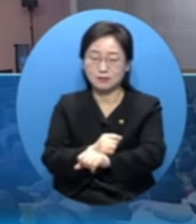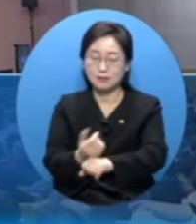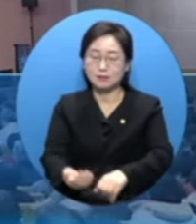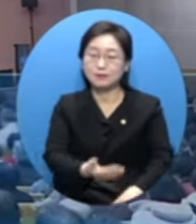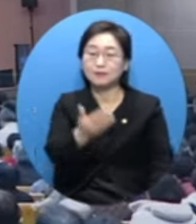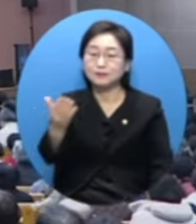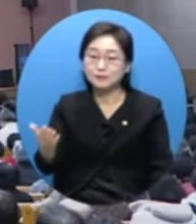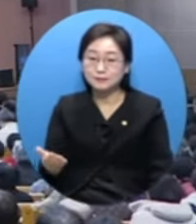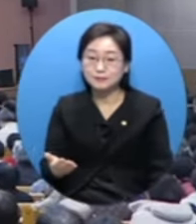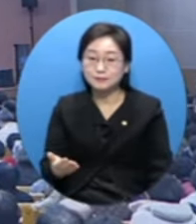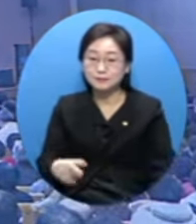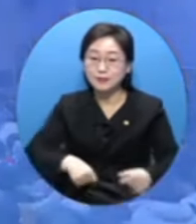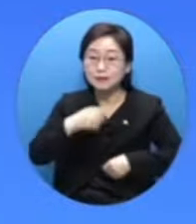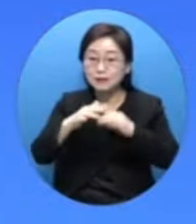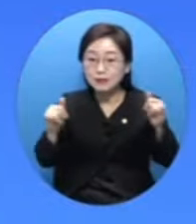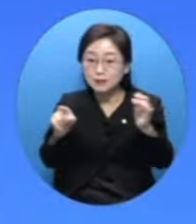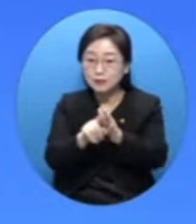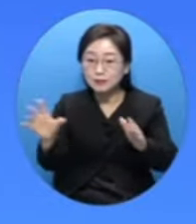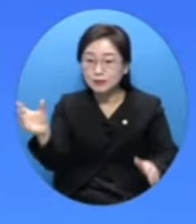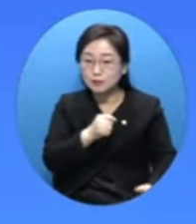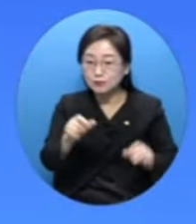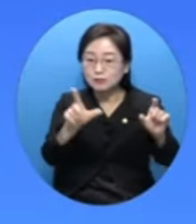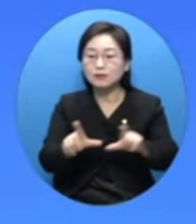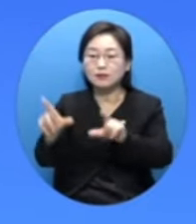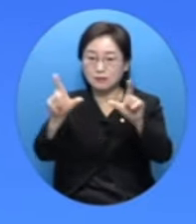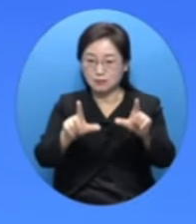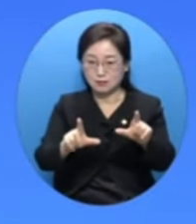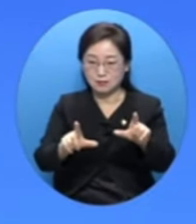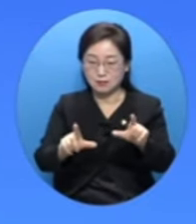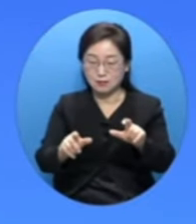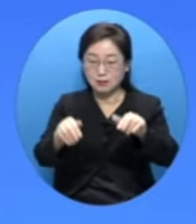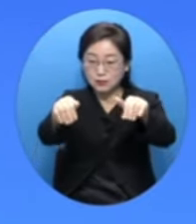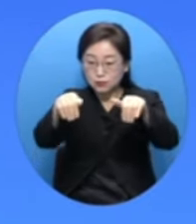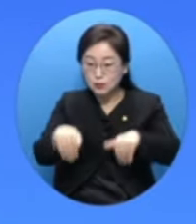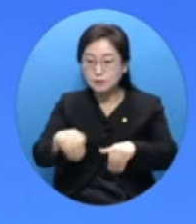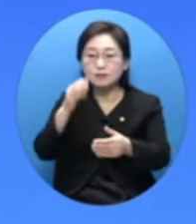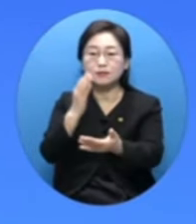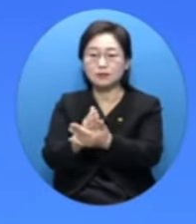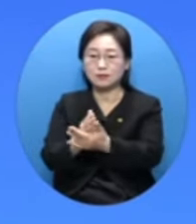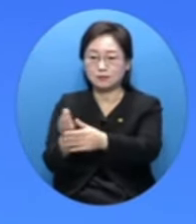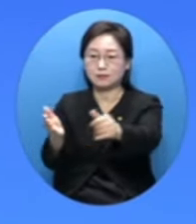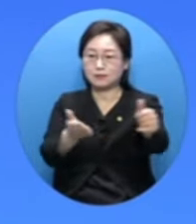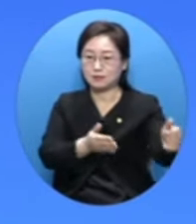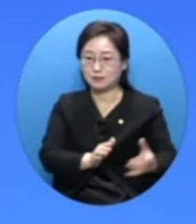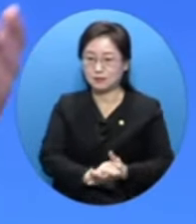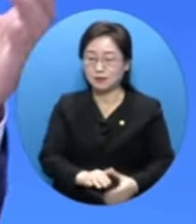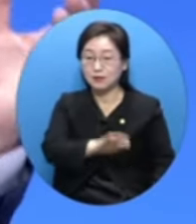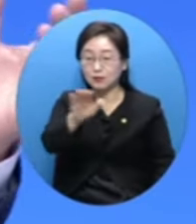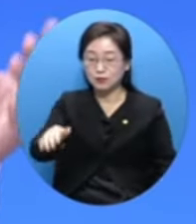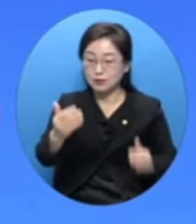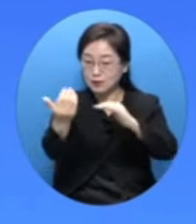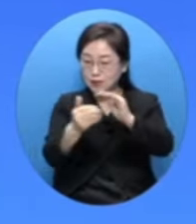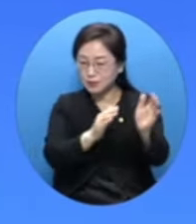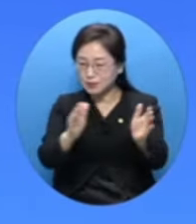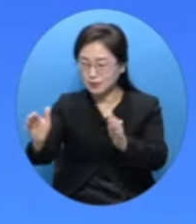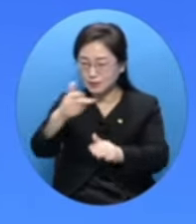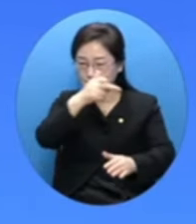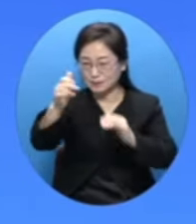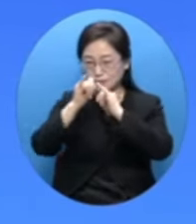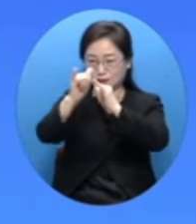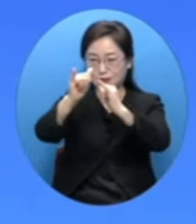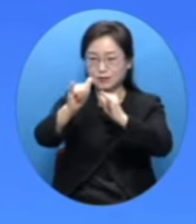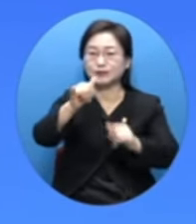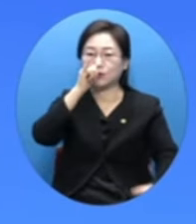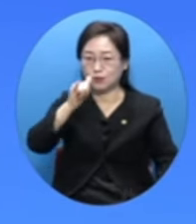여러분 의인은 믿음으로 말미암아 살리라. 뒤로 물러가지 말라고 말씀합니다. 우리에게 예비된 큰 상급이 있습니다.